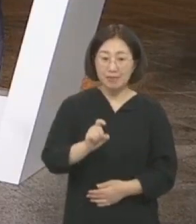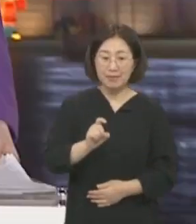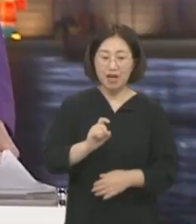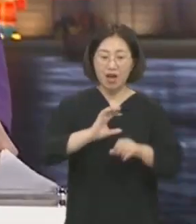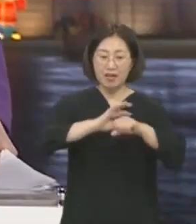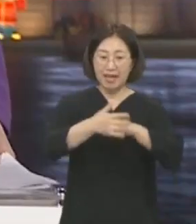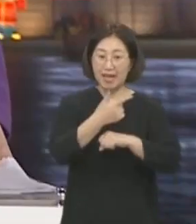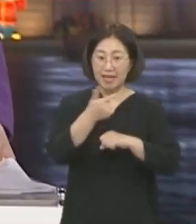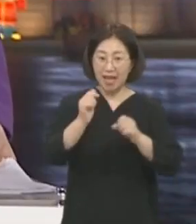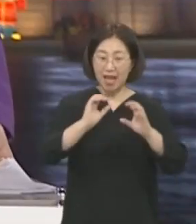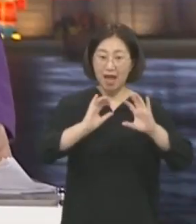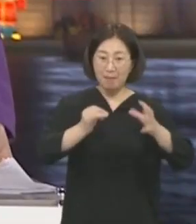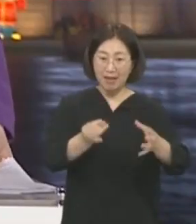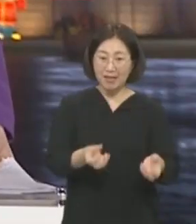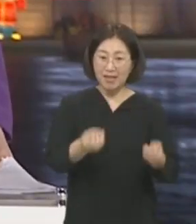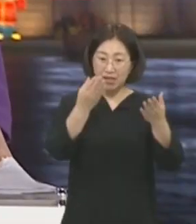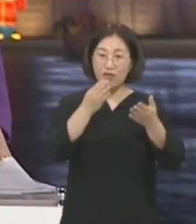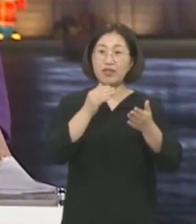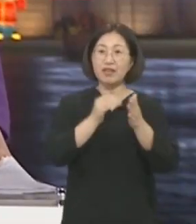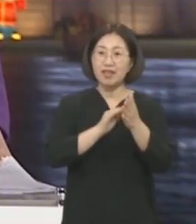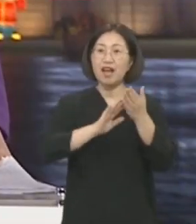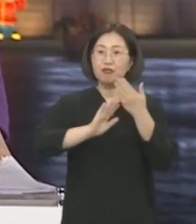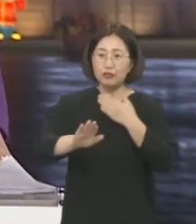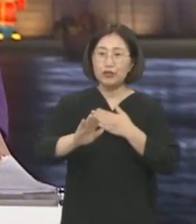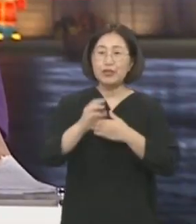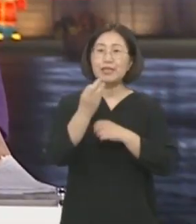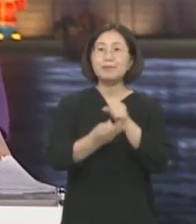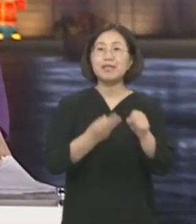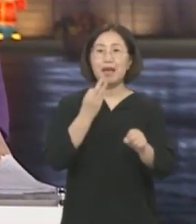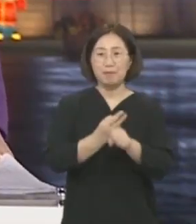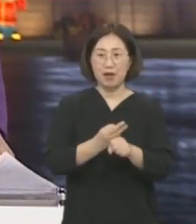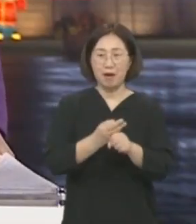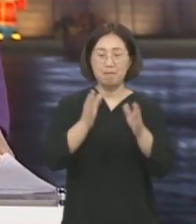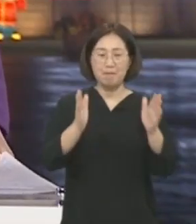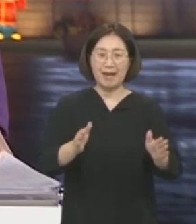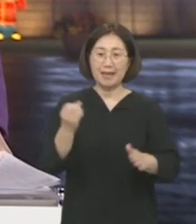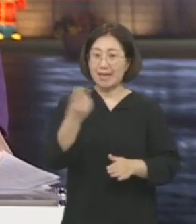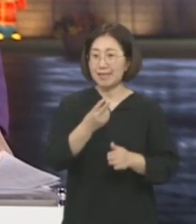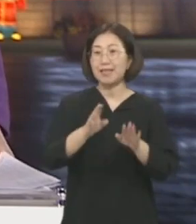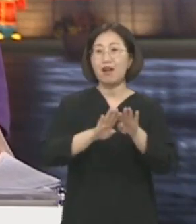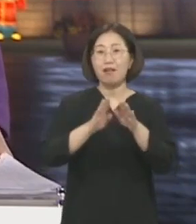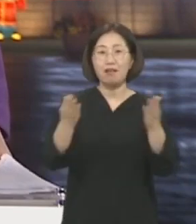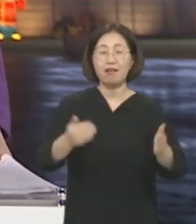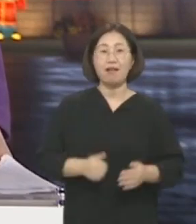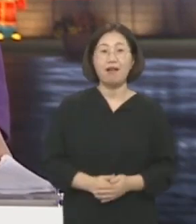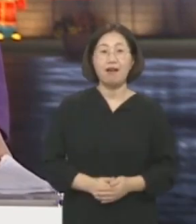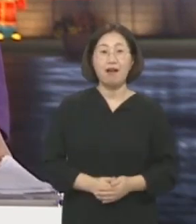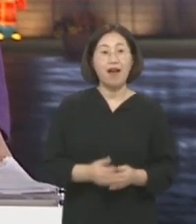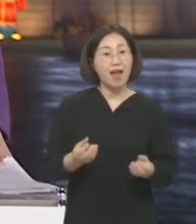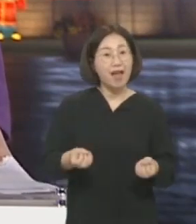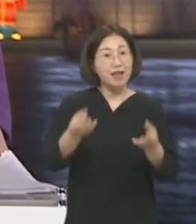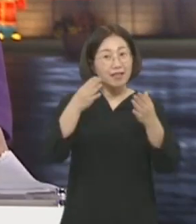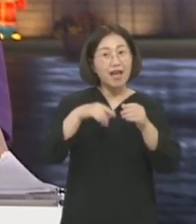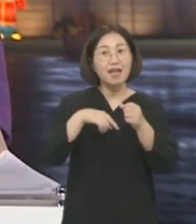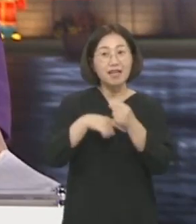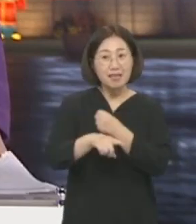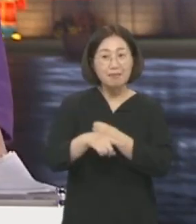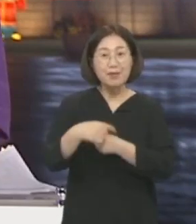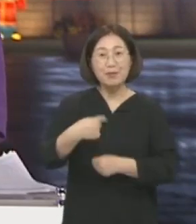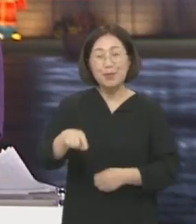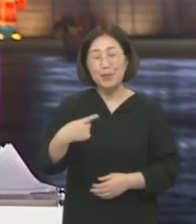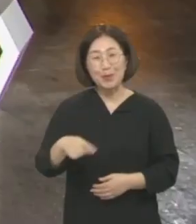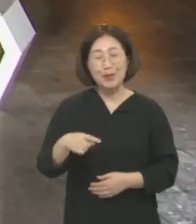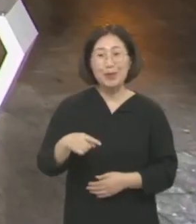세계 대백제전 이후에 13년 만에 이번에 대백제전이 다시 열리게 됐습니다. 먼저 이번 행사 어떤 의미를 갖고 있는지